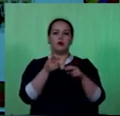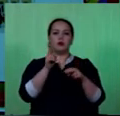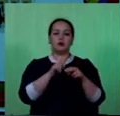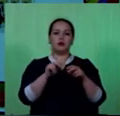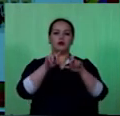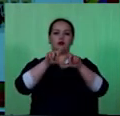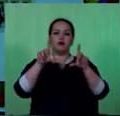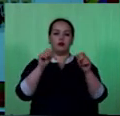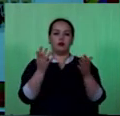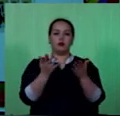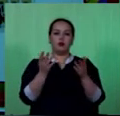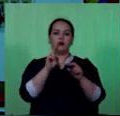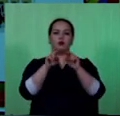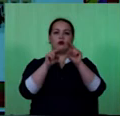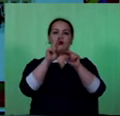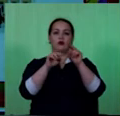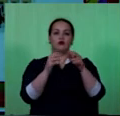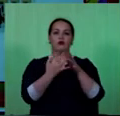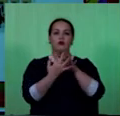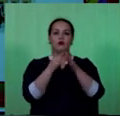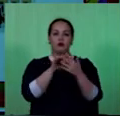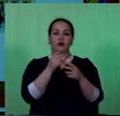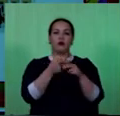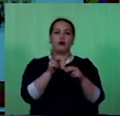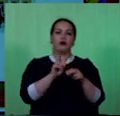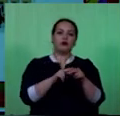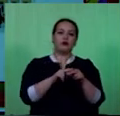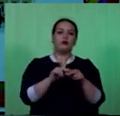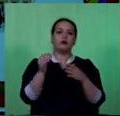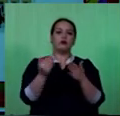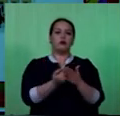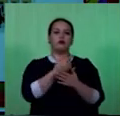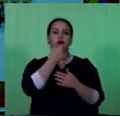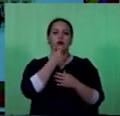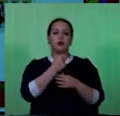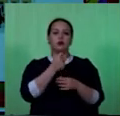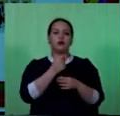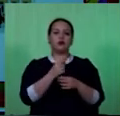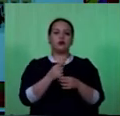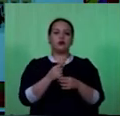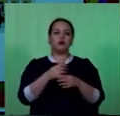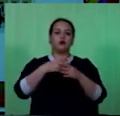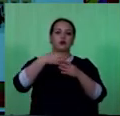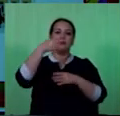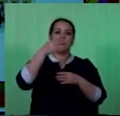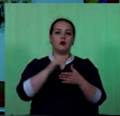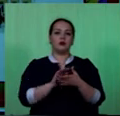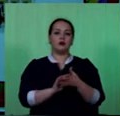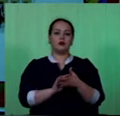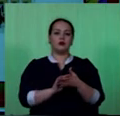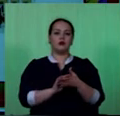школа которая построена в селе а это новые красивые жилые дома